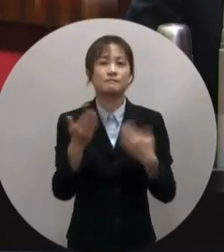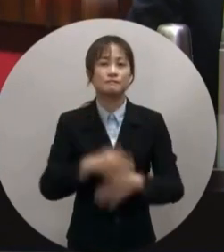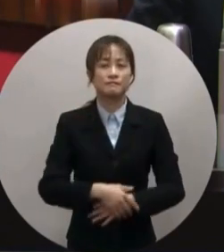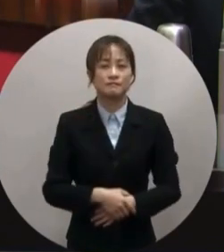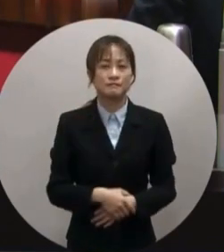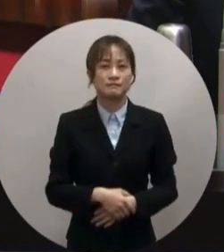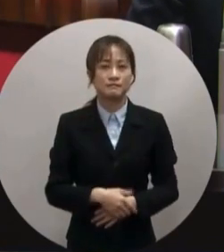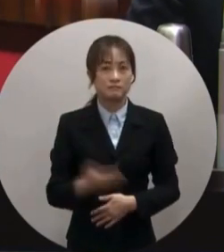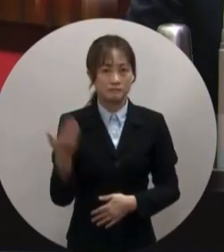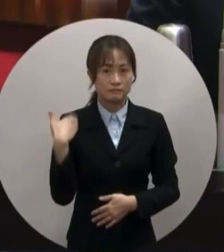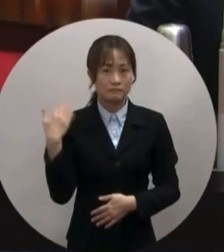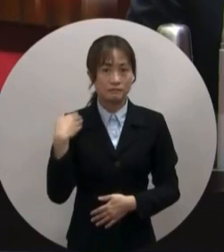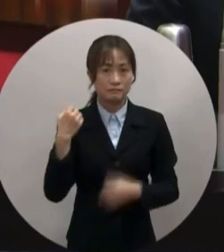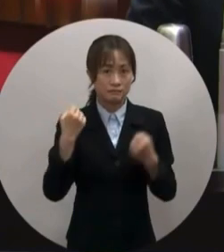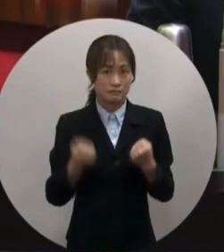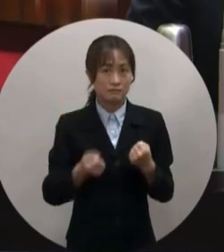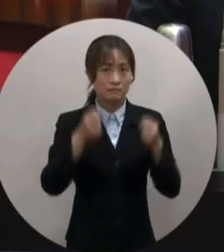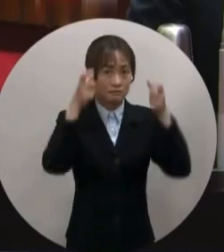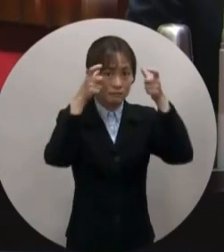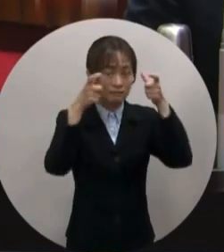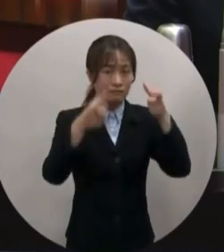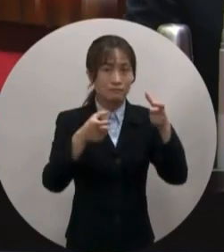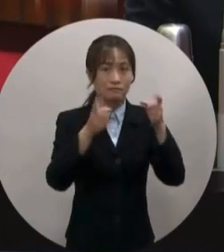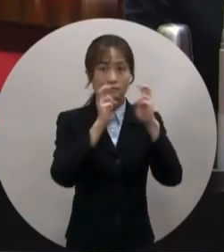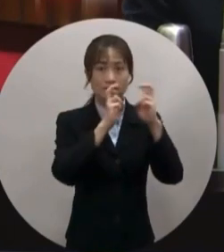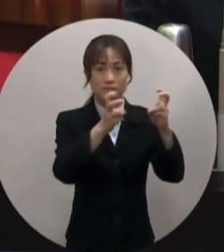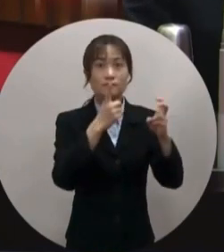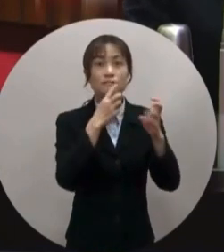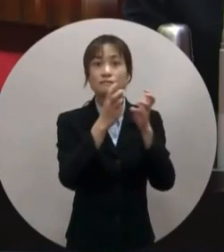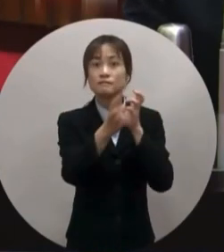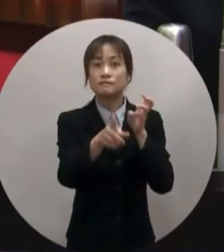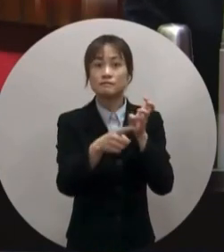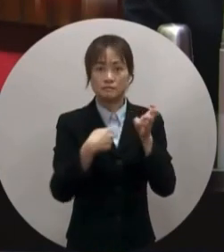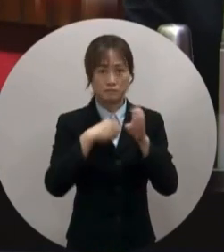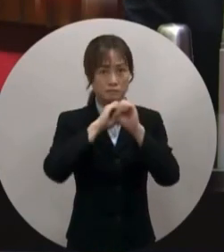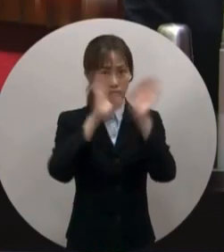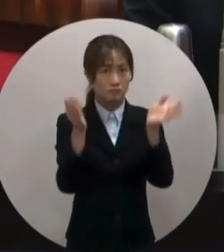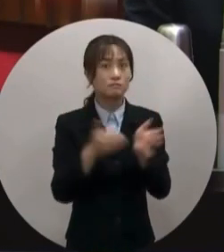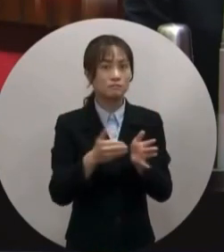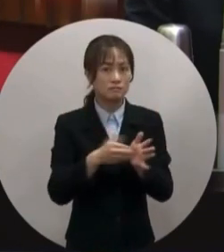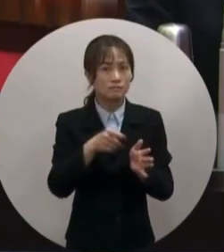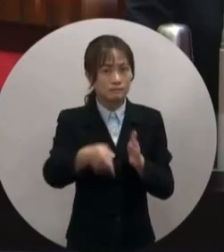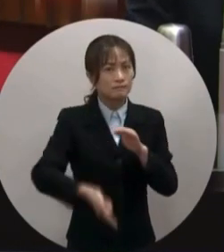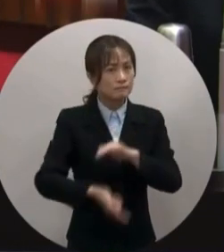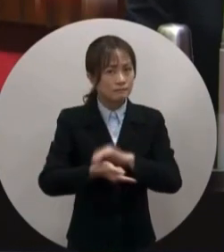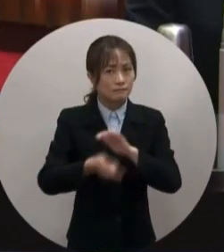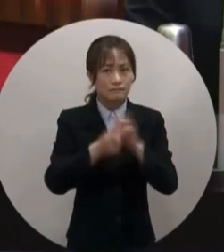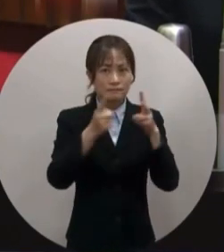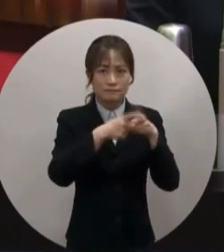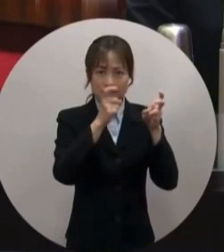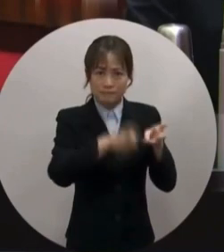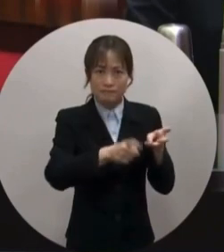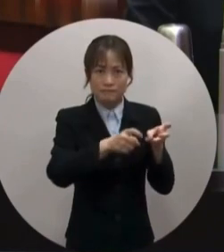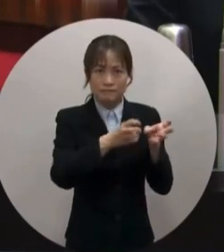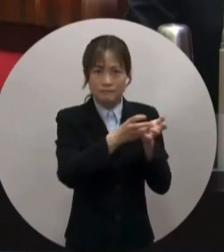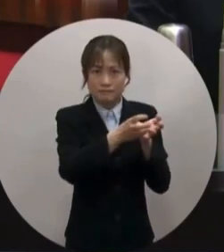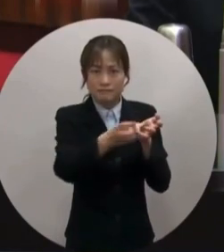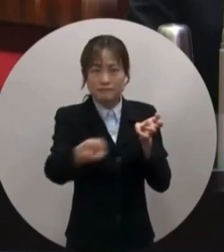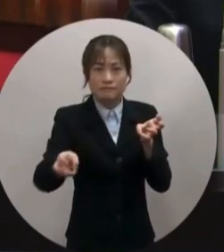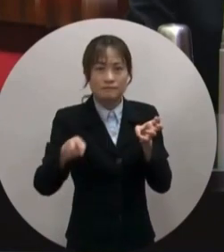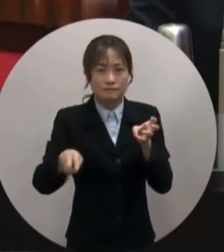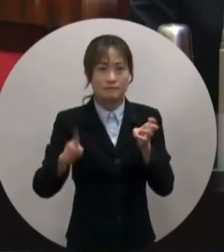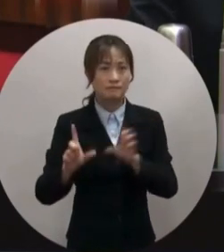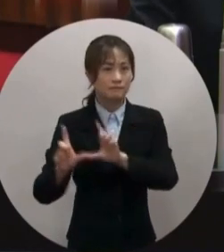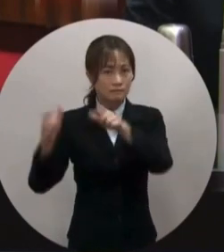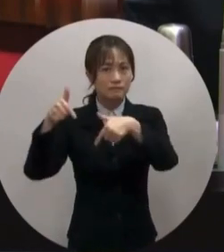回在高雄接穩紅線我就特別說這個要趕快給他修港一直到東港通